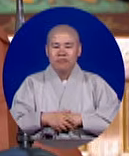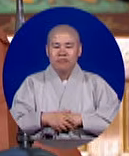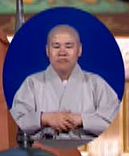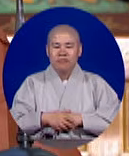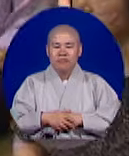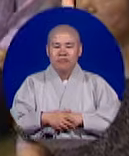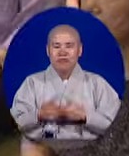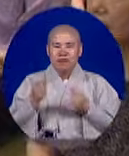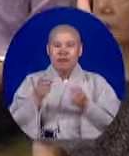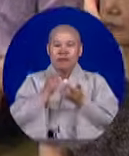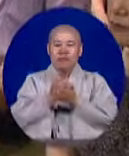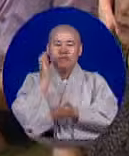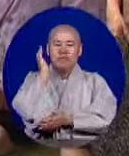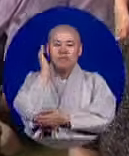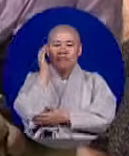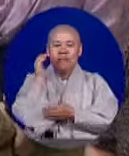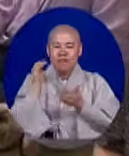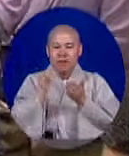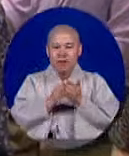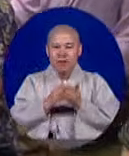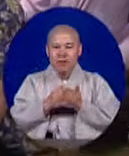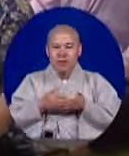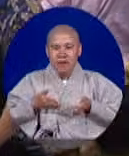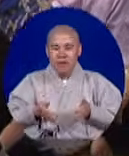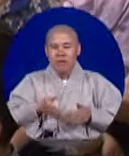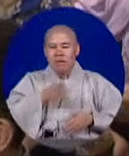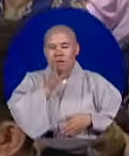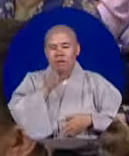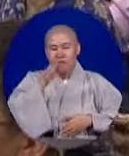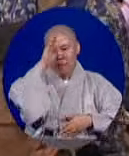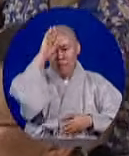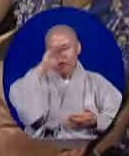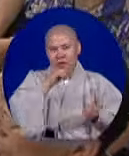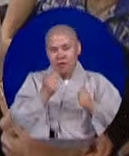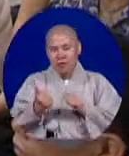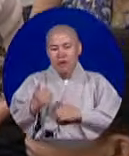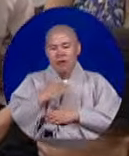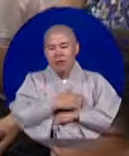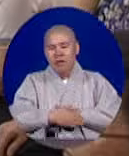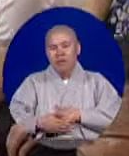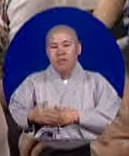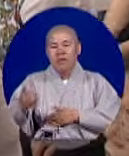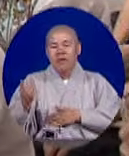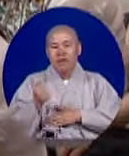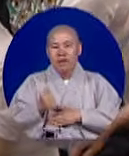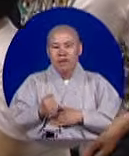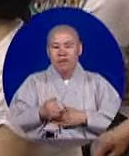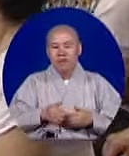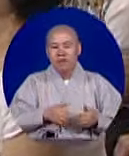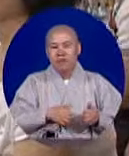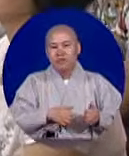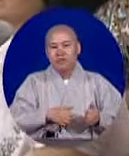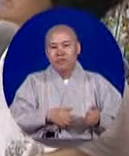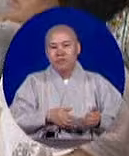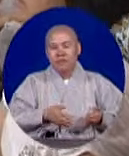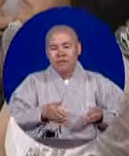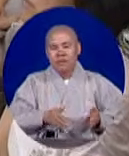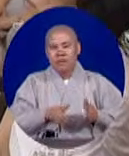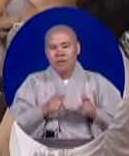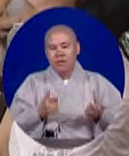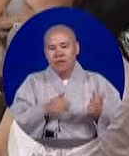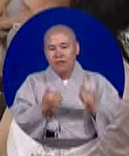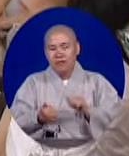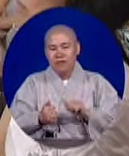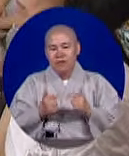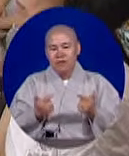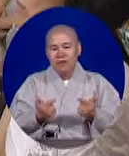이렇게 법문을 하셨어요. 이 생로병사 이 몸 가지고 불생불멸 상나가정 다